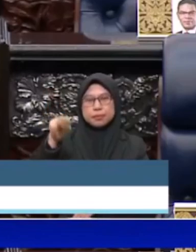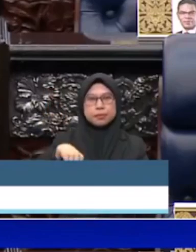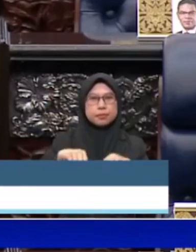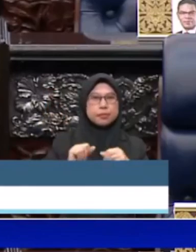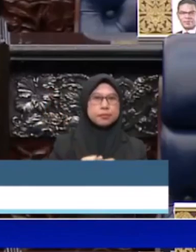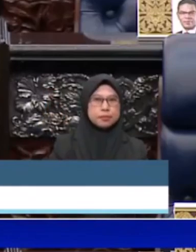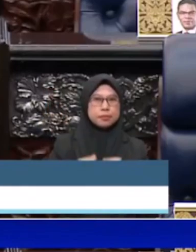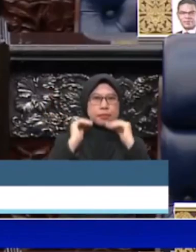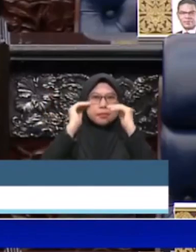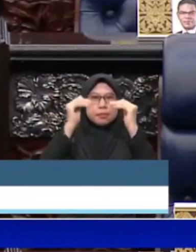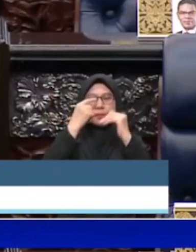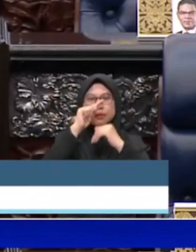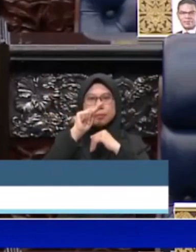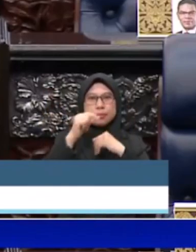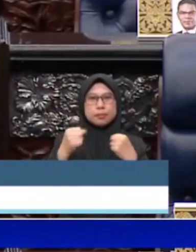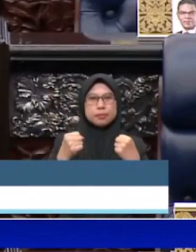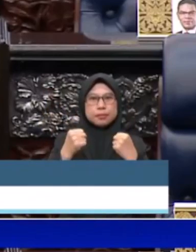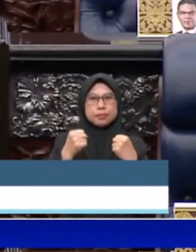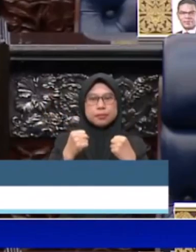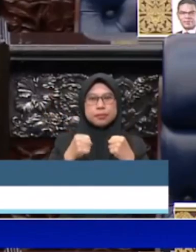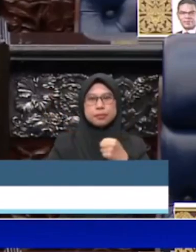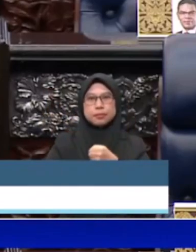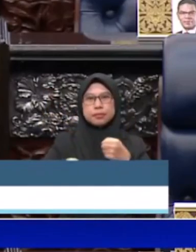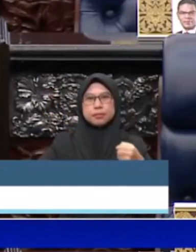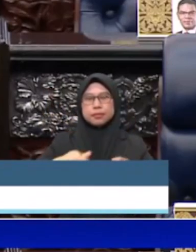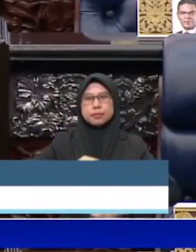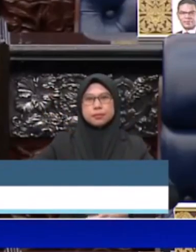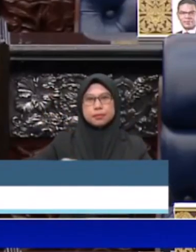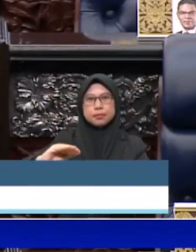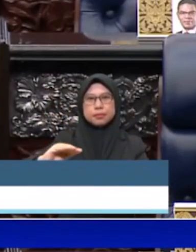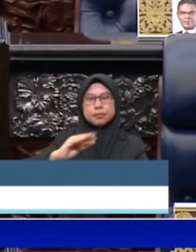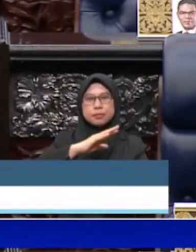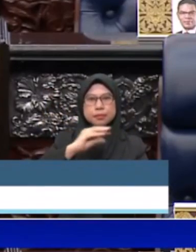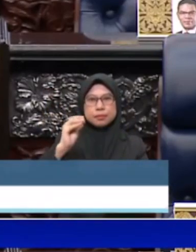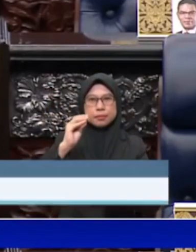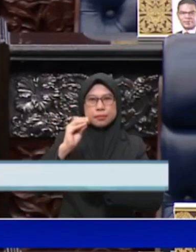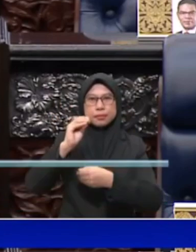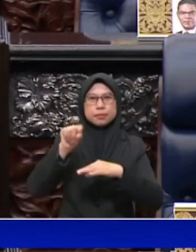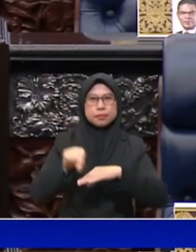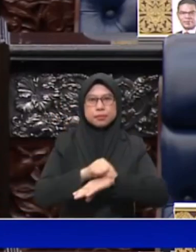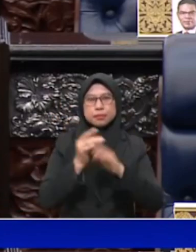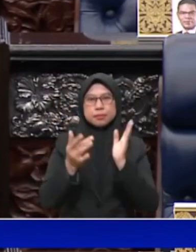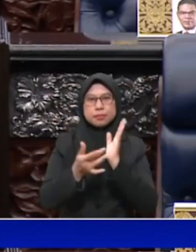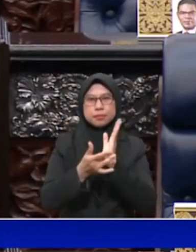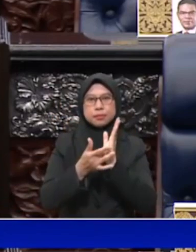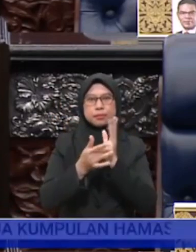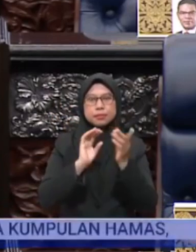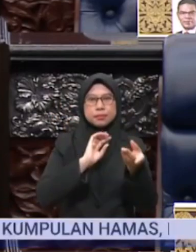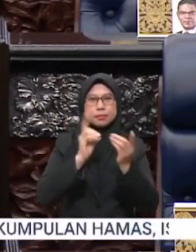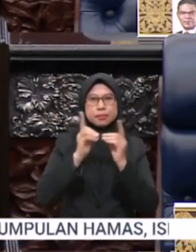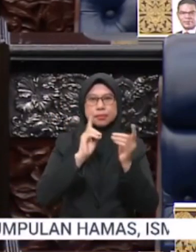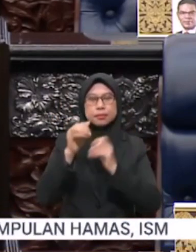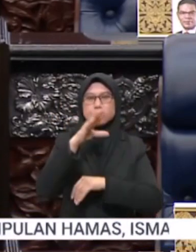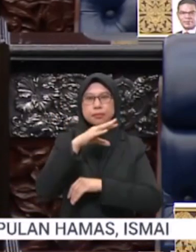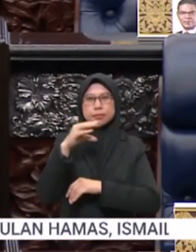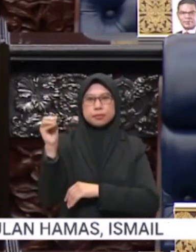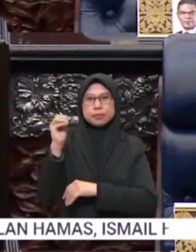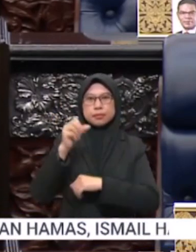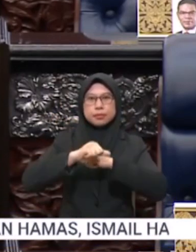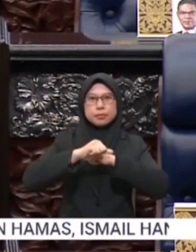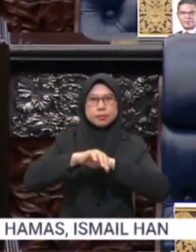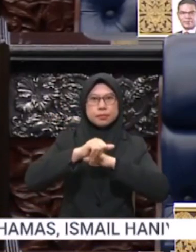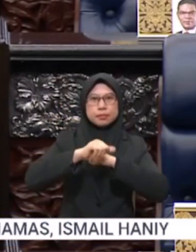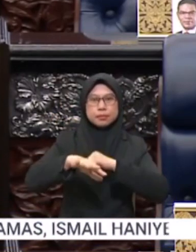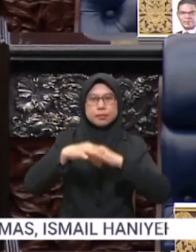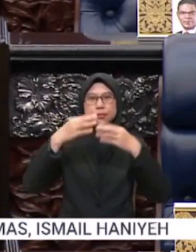berpotensi tinggi bagi memperkukuh rangkaian bekalan serta mengadaptasi teknologi digital dan